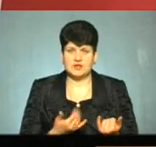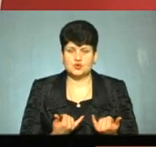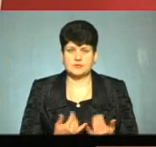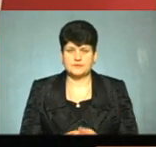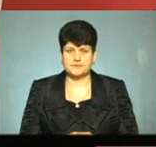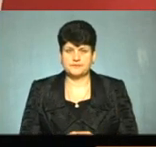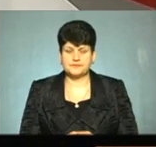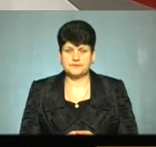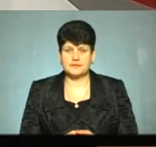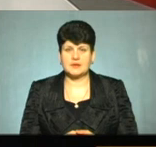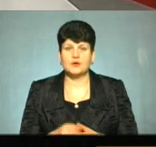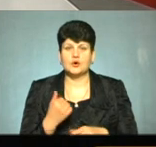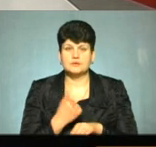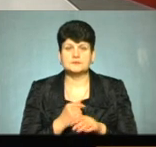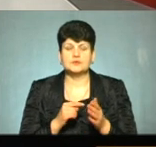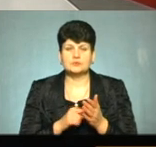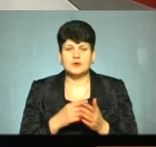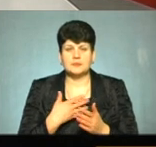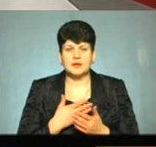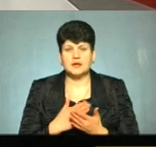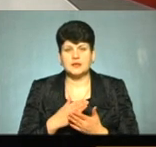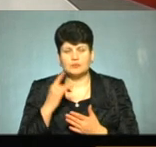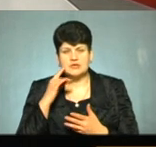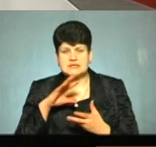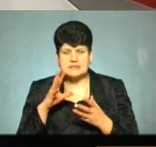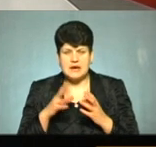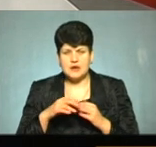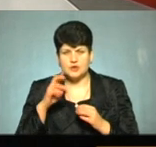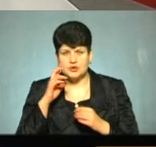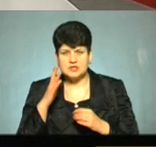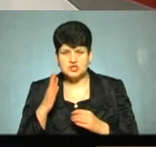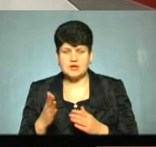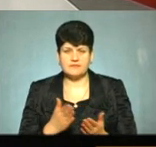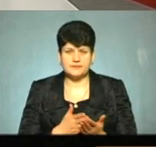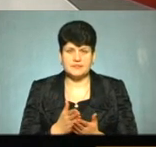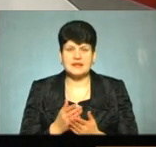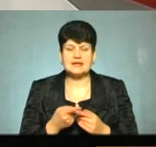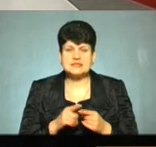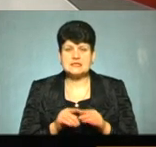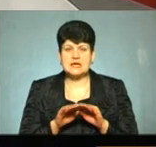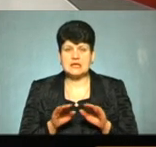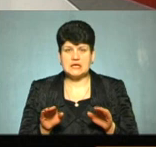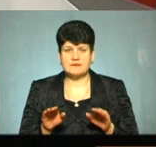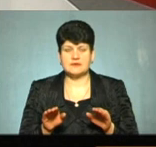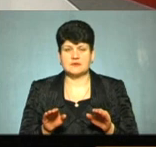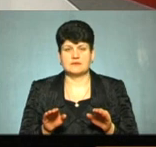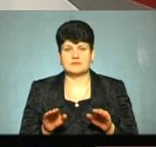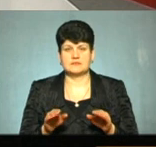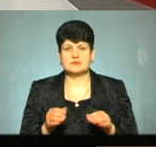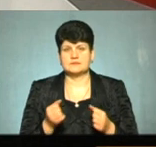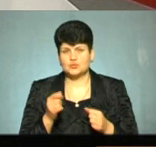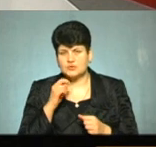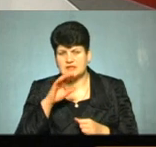сьогодні? Ну, стратегія має бути, як на мене, має бути загальна державна стратегія, і це є рівень епідбезпеки